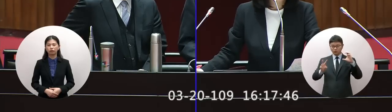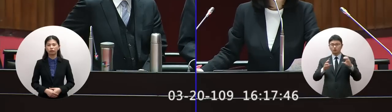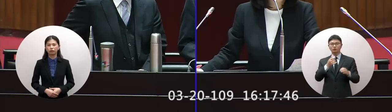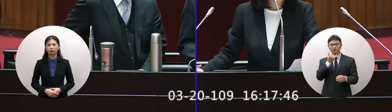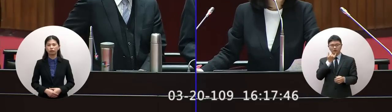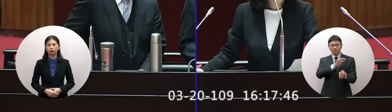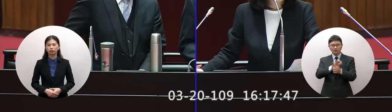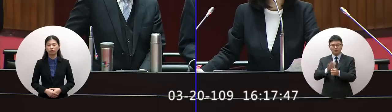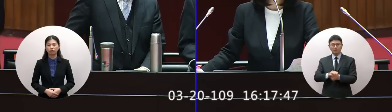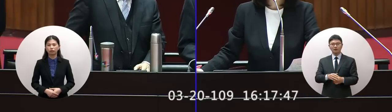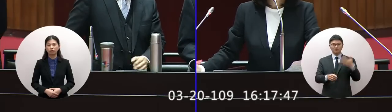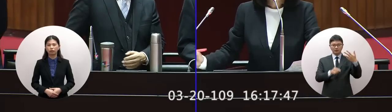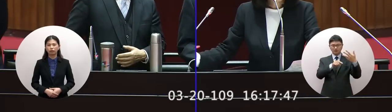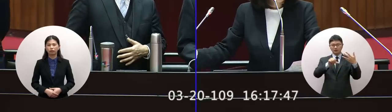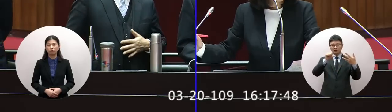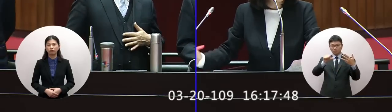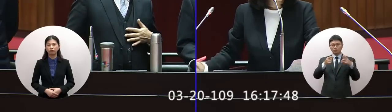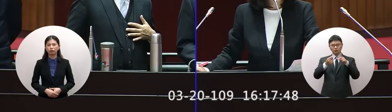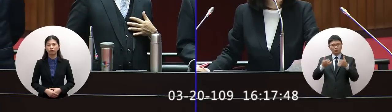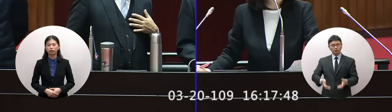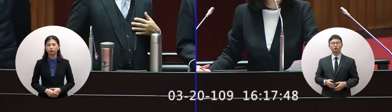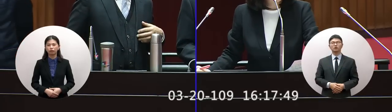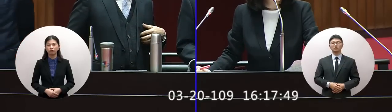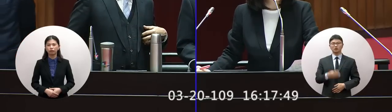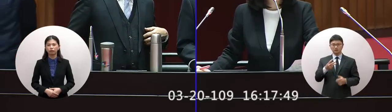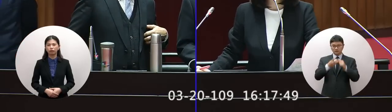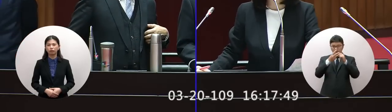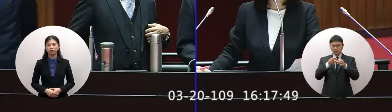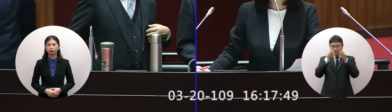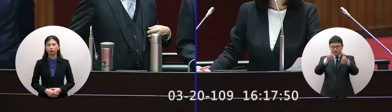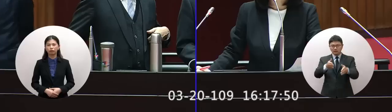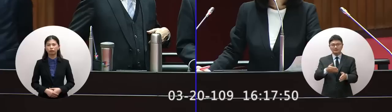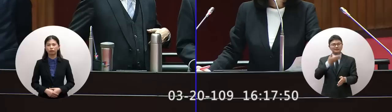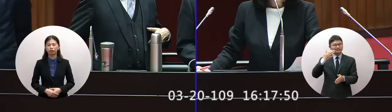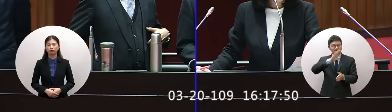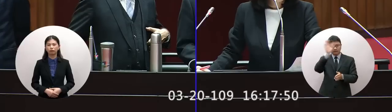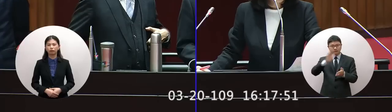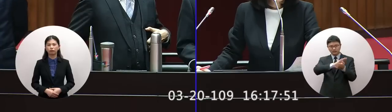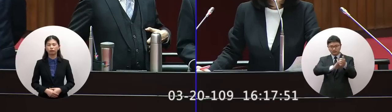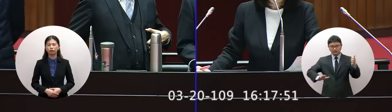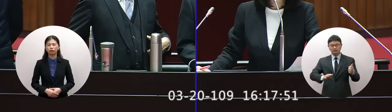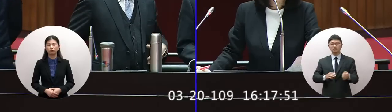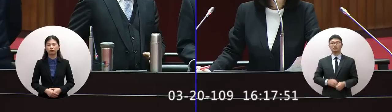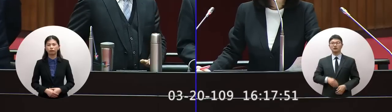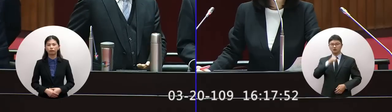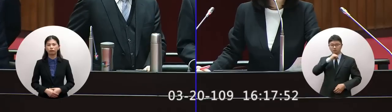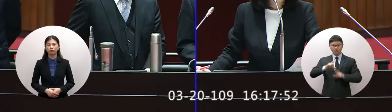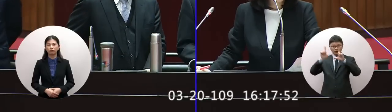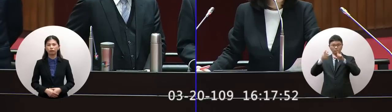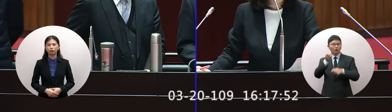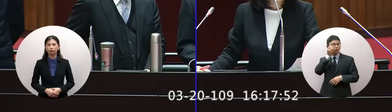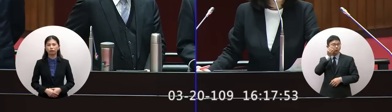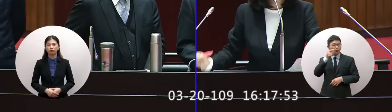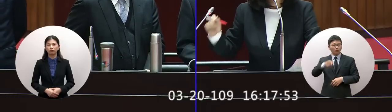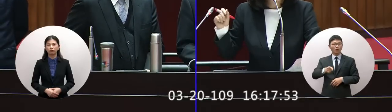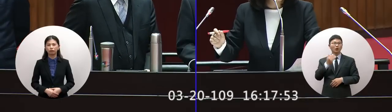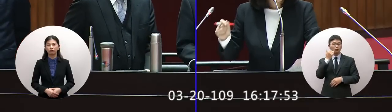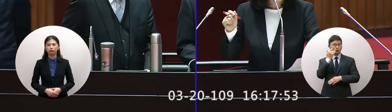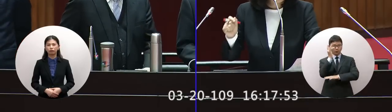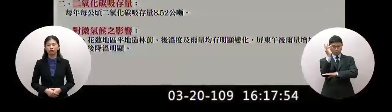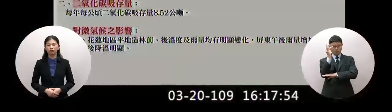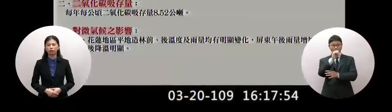是8.52公吨。第三个是对微气候的影响，屏东花莲地区的平地造